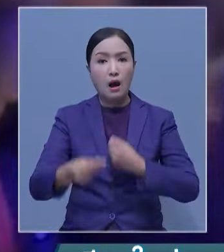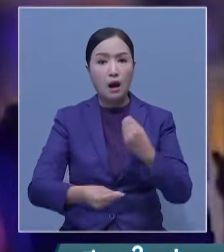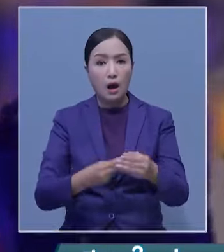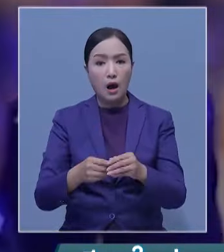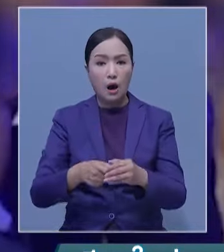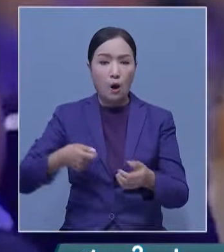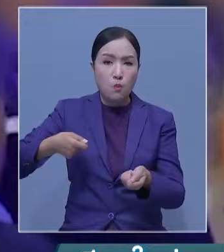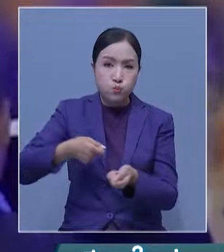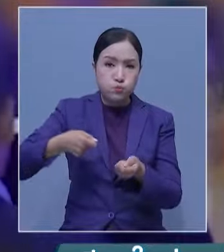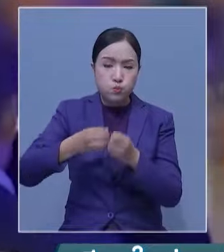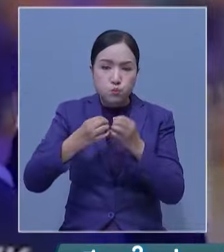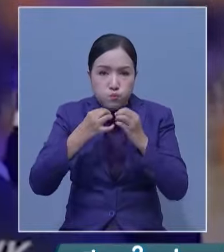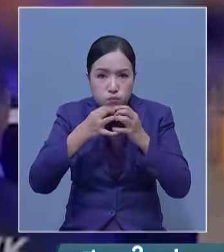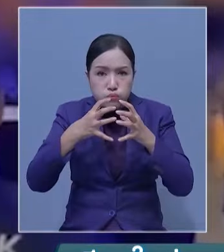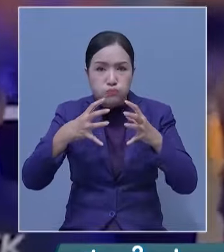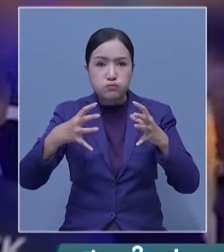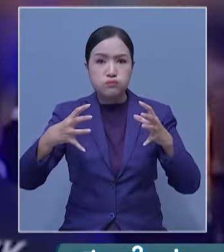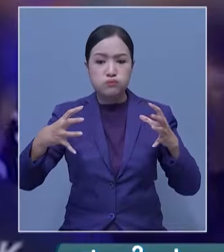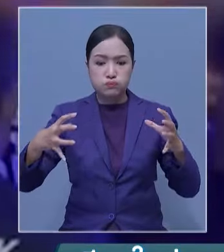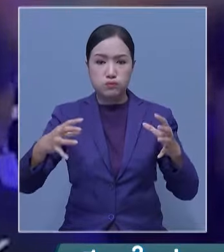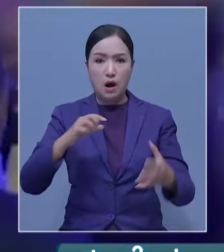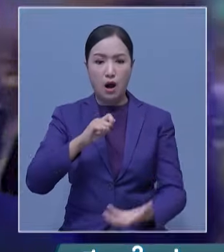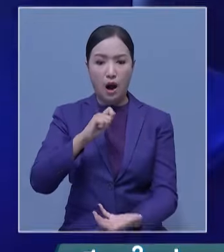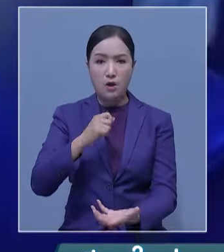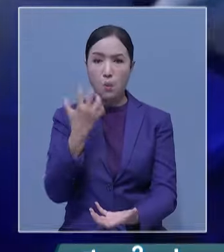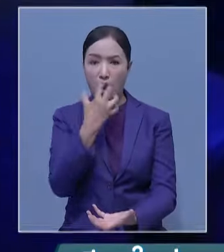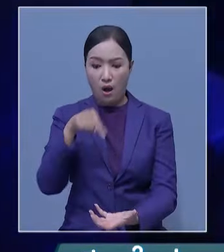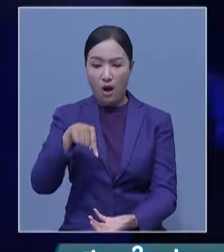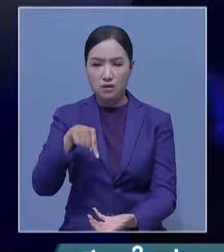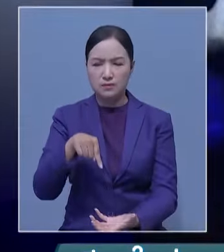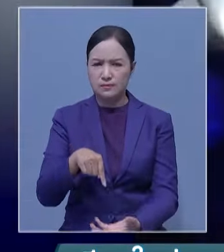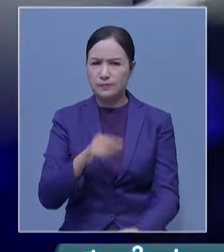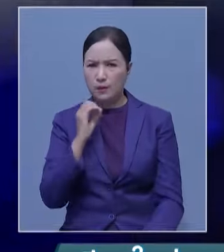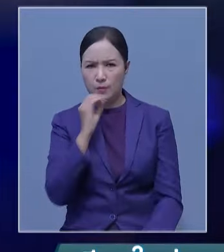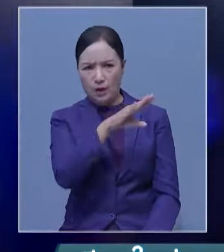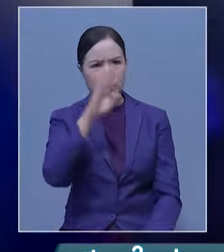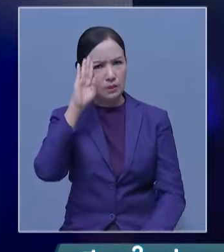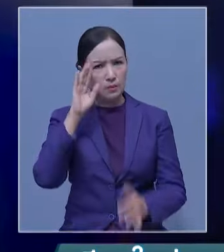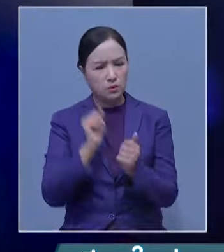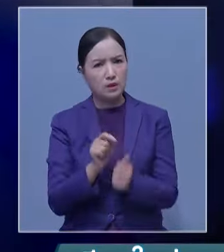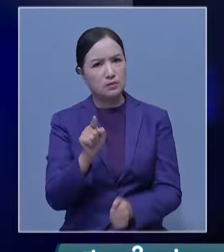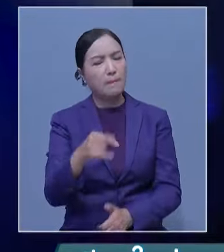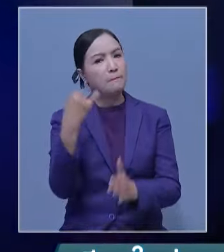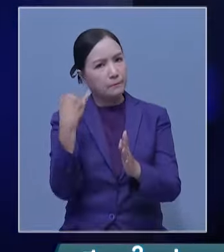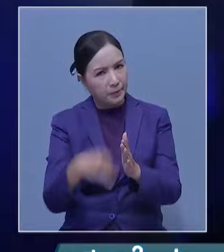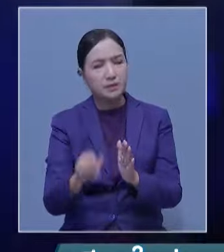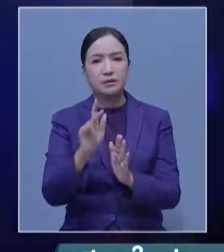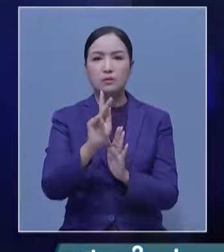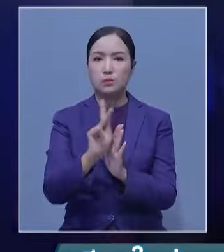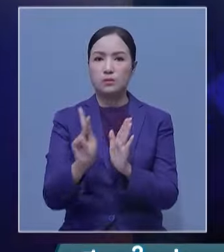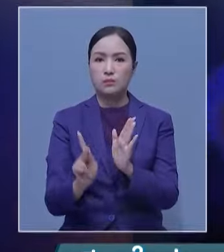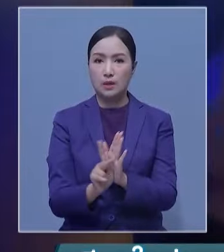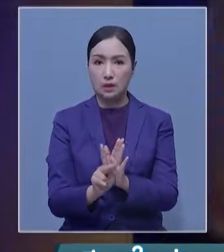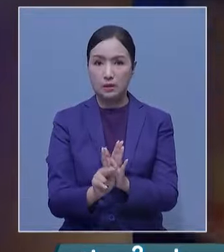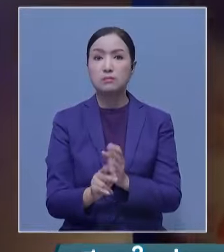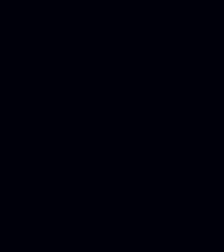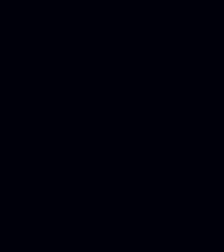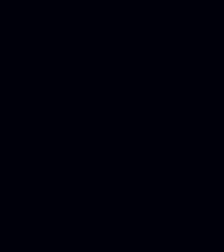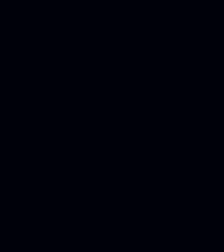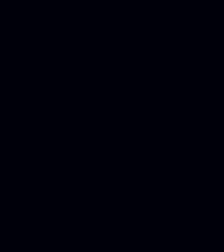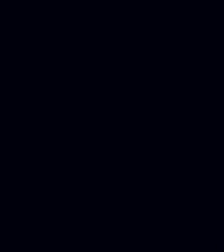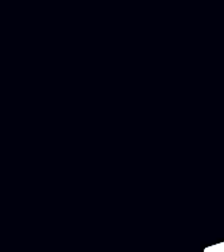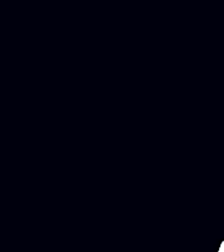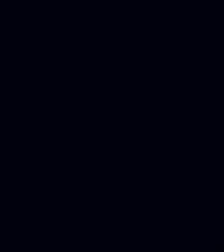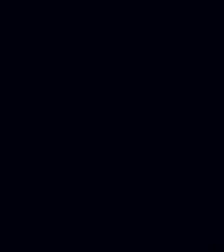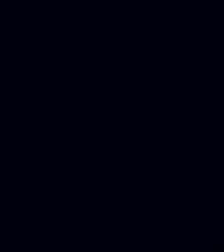อัดก๊าซหัวเราะแบบนี้สามารถแจ้งบาแสกับทางเจ้าหน้าที่ได้เพราะนี่เป็นการกระทำที่ผิดกฎหมายนะอืม